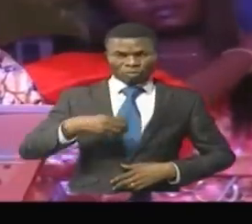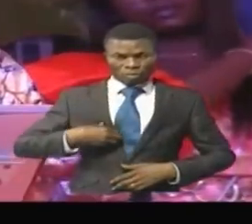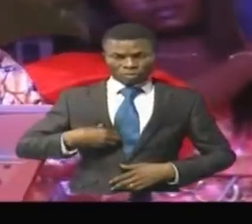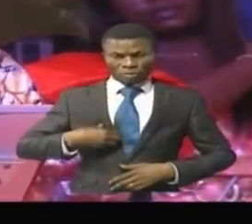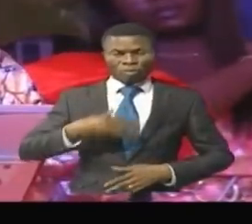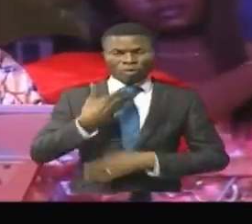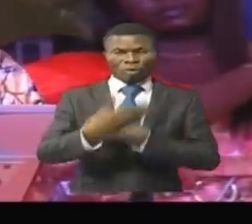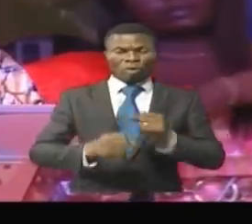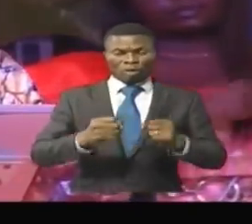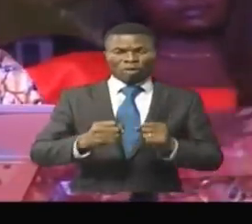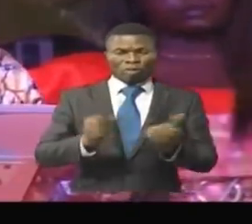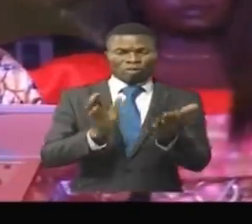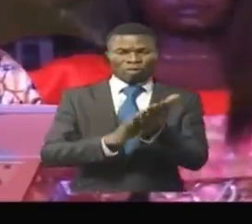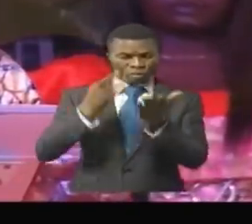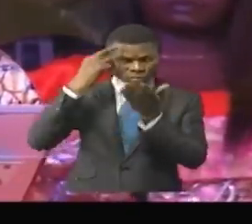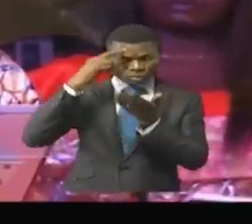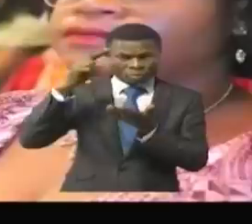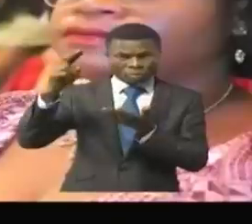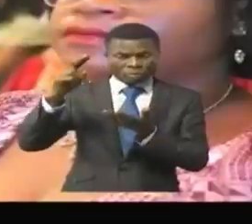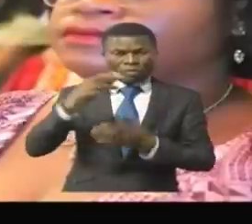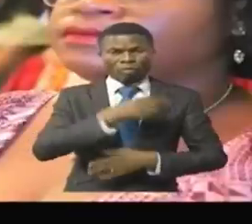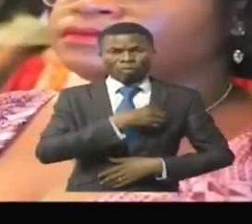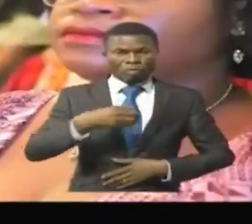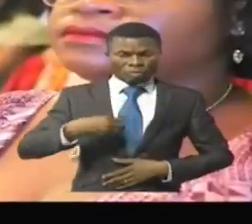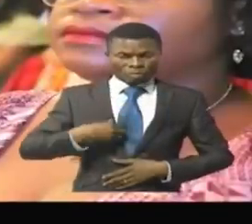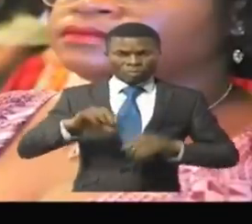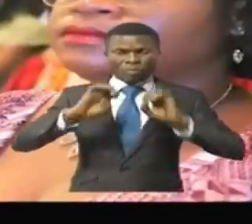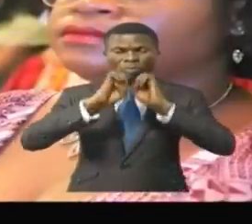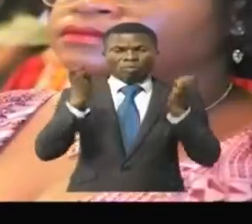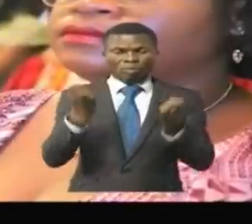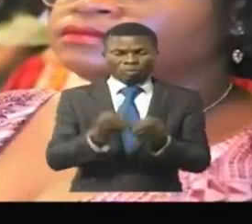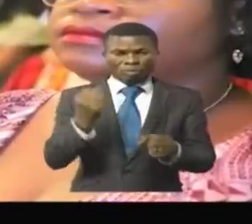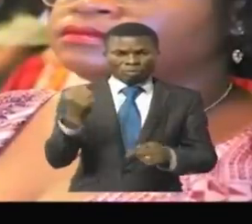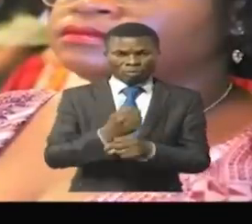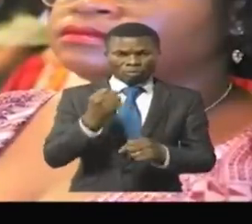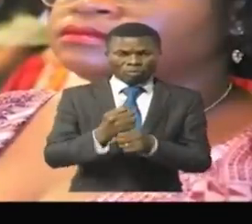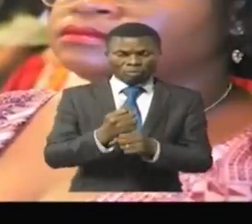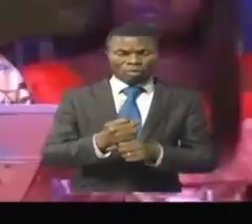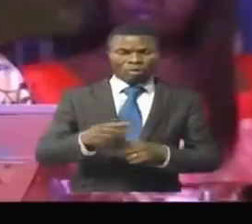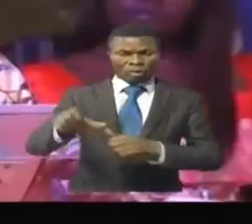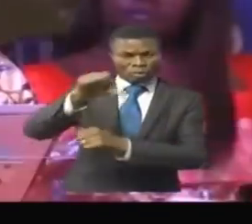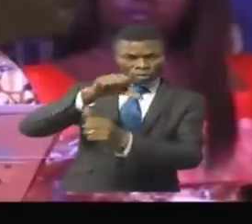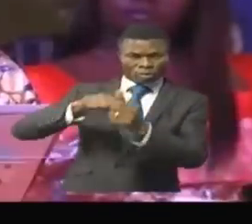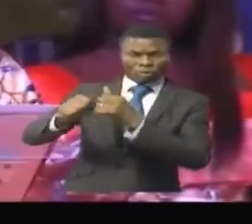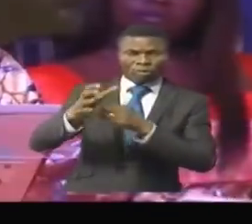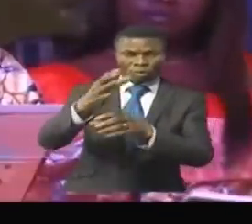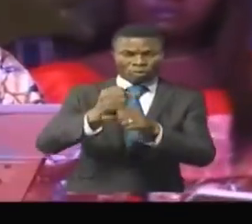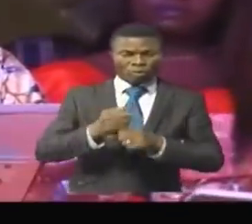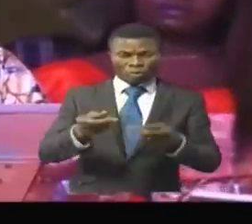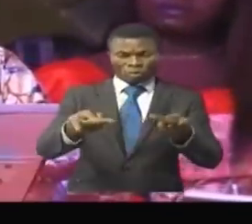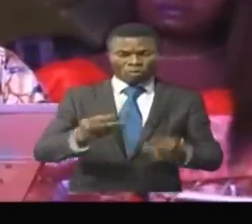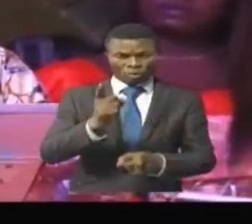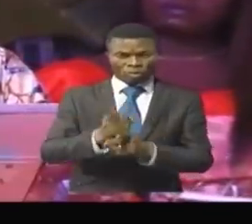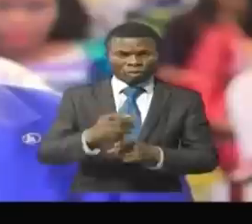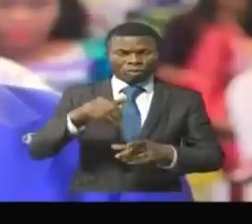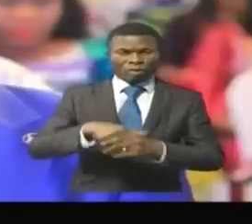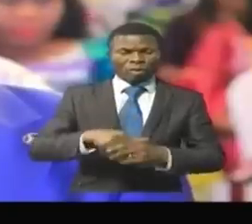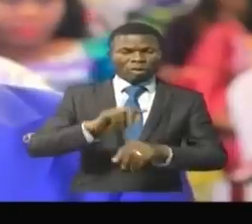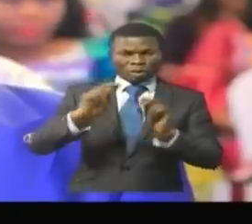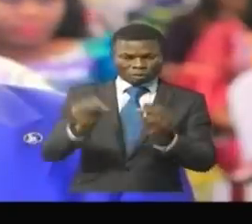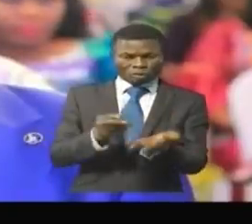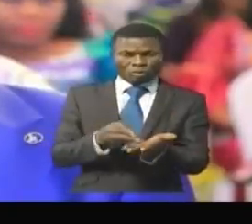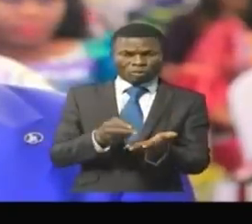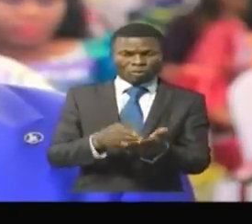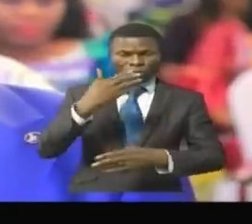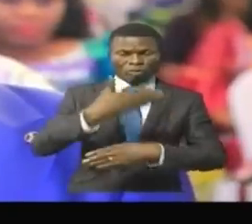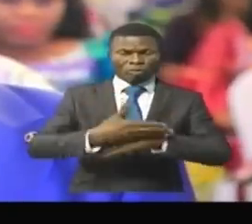background académique. Pour que les femmes entrepreneurs évoluant dans la périphérie trouvent leur place également dans le secteur formel.